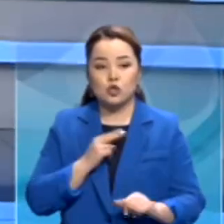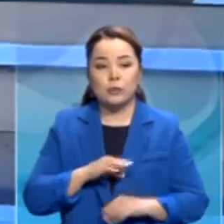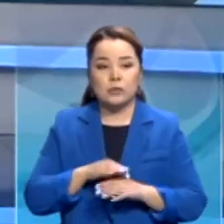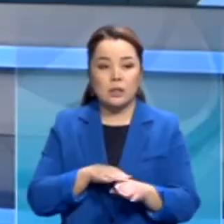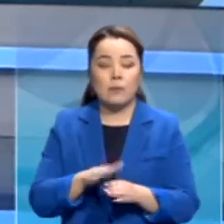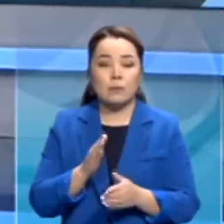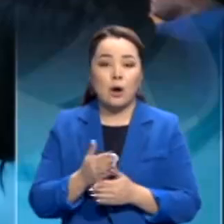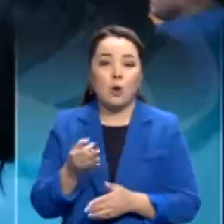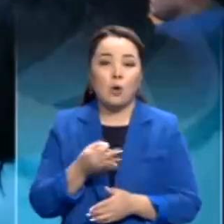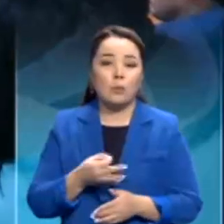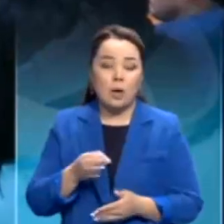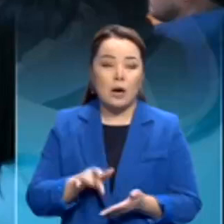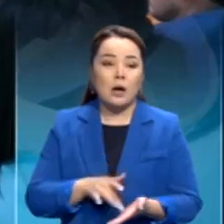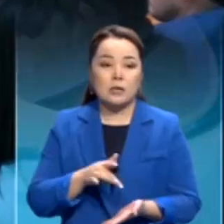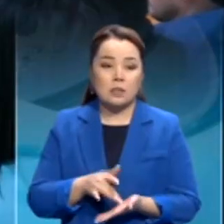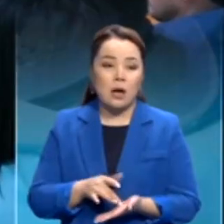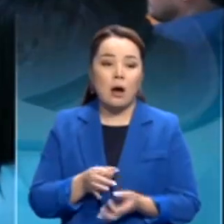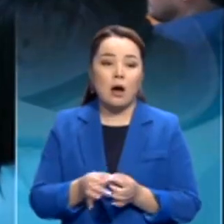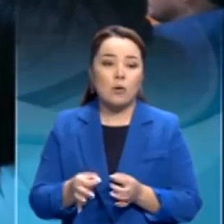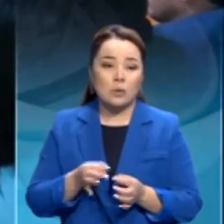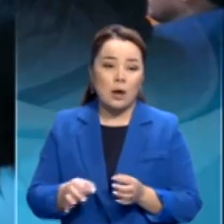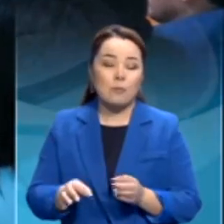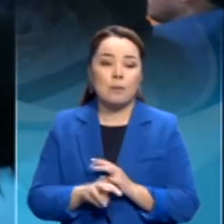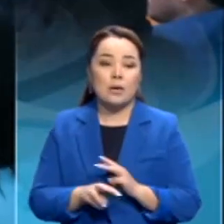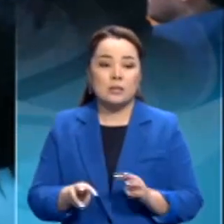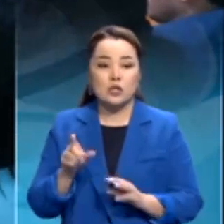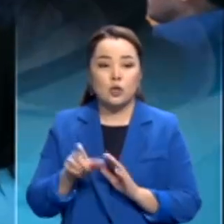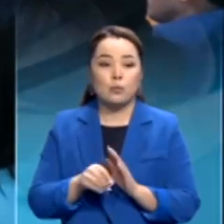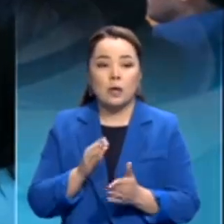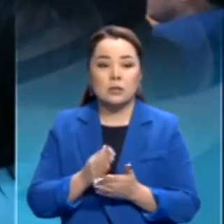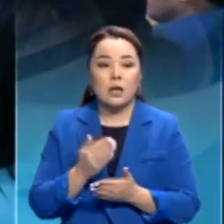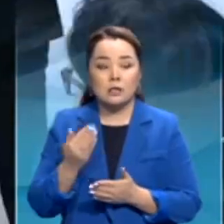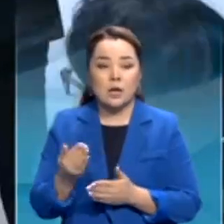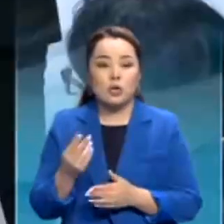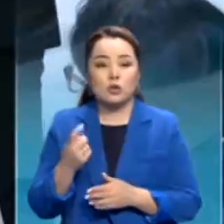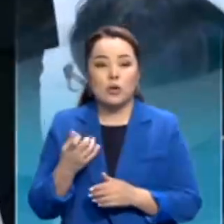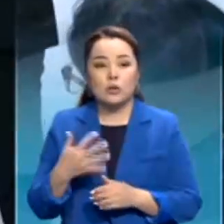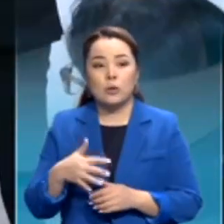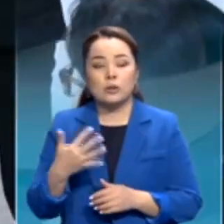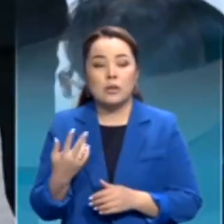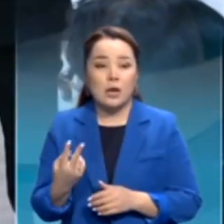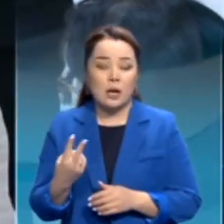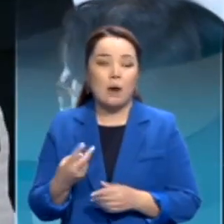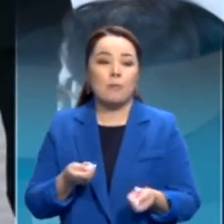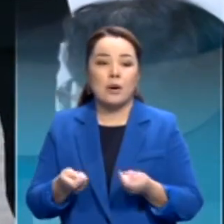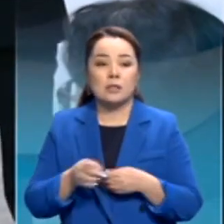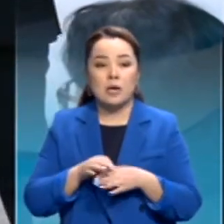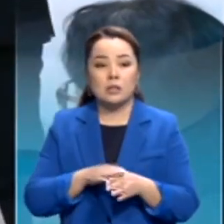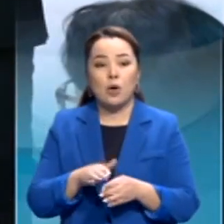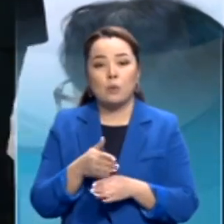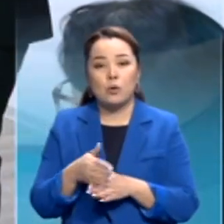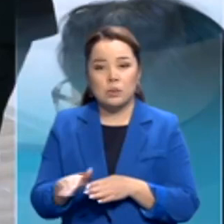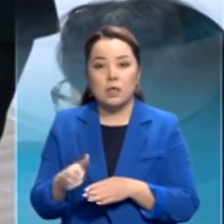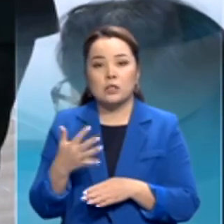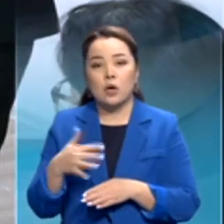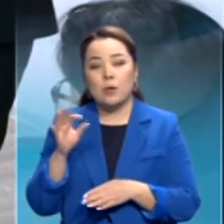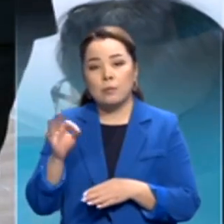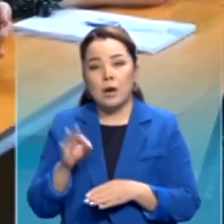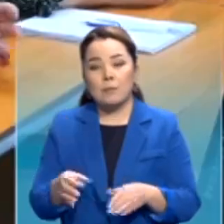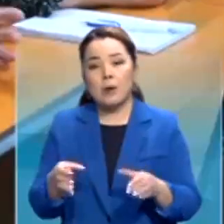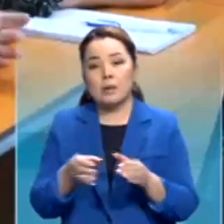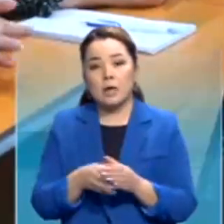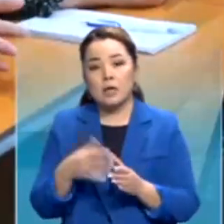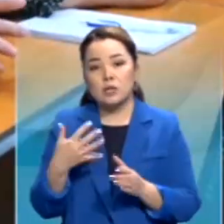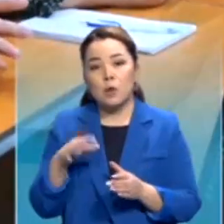істейді. Облыстық, қалалық және аудандық мәслихат депутаттығына 152 мандат бөлінген. Үміткерлердің 50%